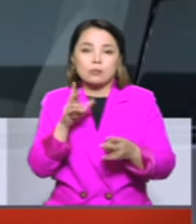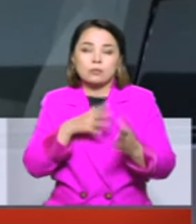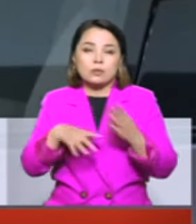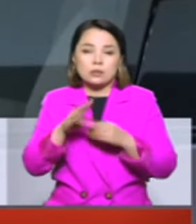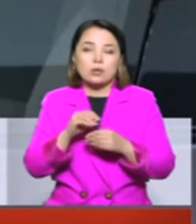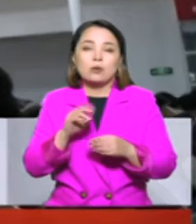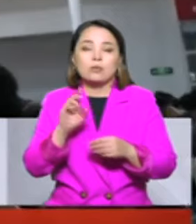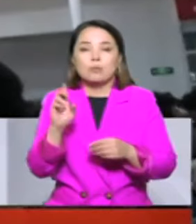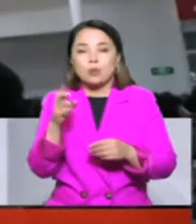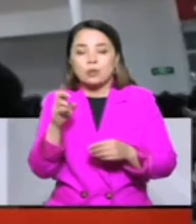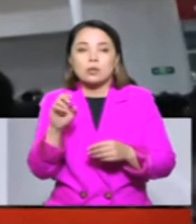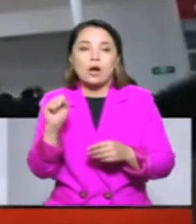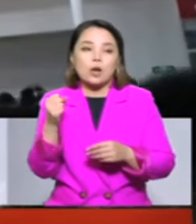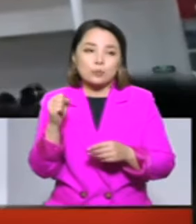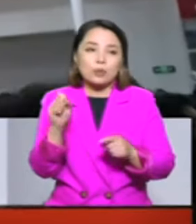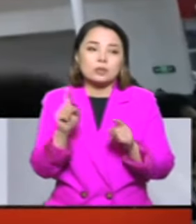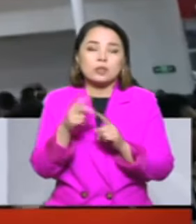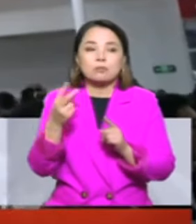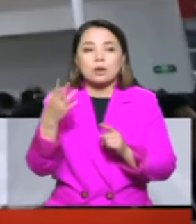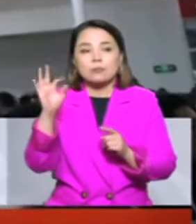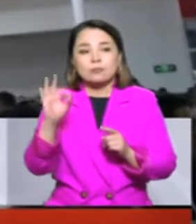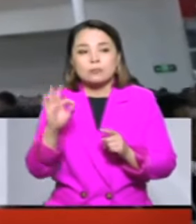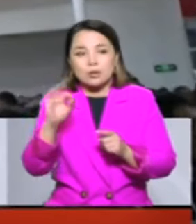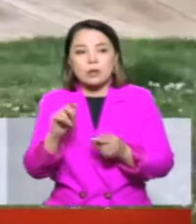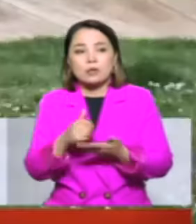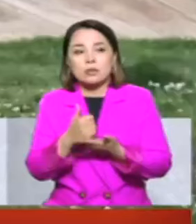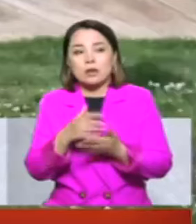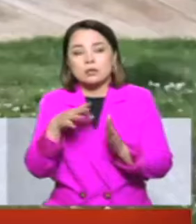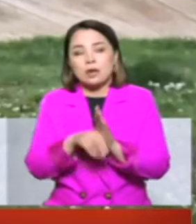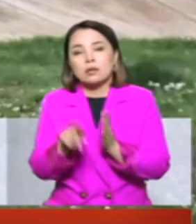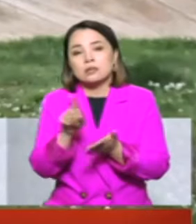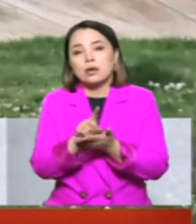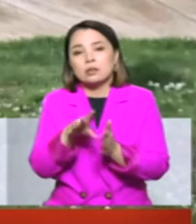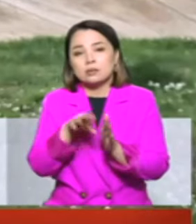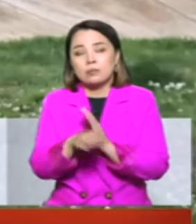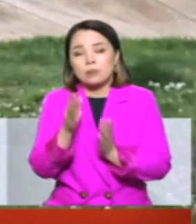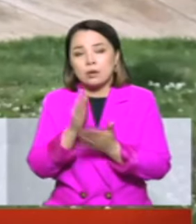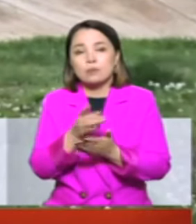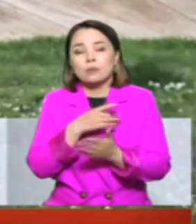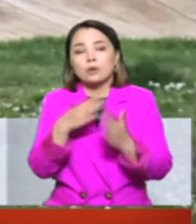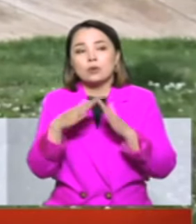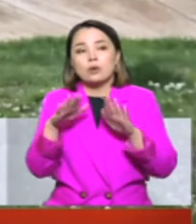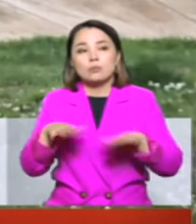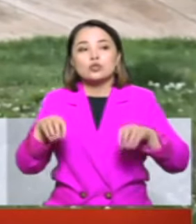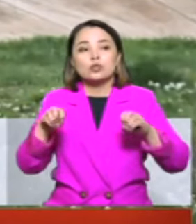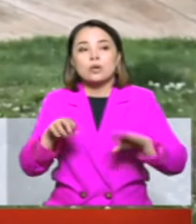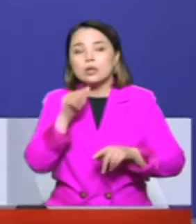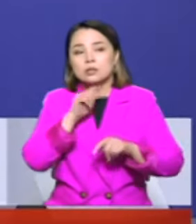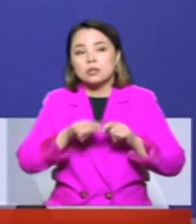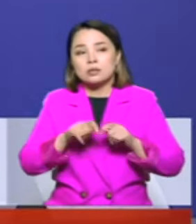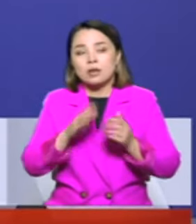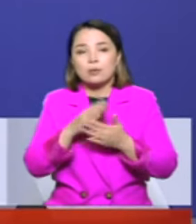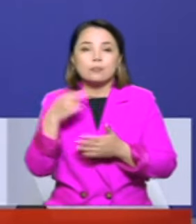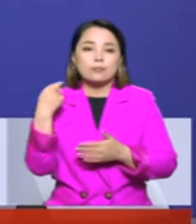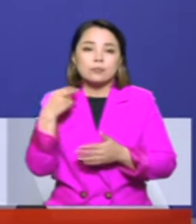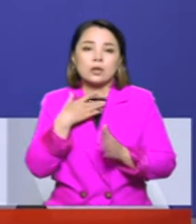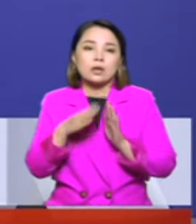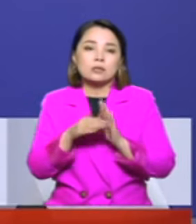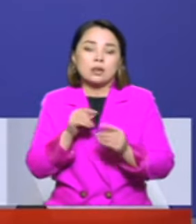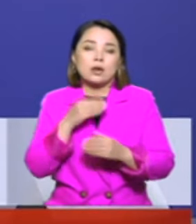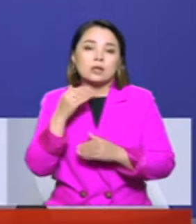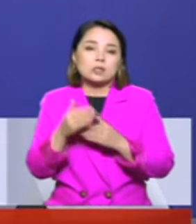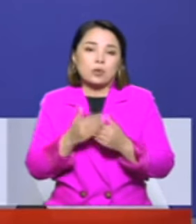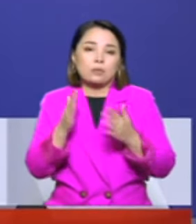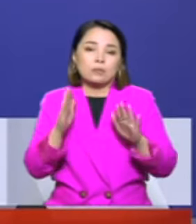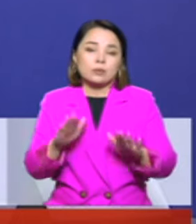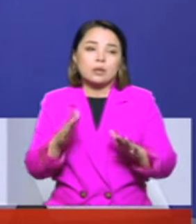болат пен алюминийге 25% баж салығын енгізді. Ресми Бейжің Ақ үйдің бұл шешімін қатаң сынға алды. Президент сайлау қарсаңында